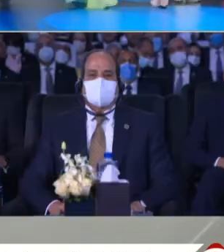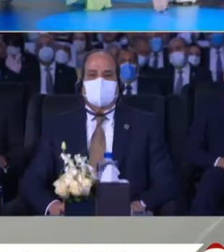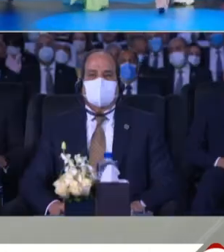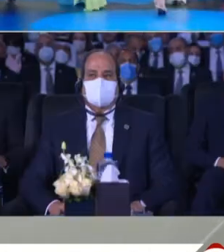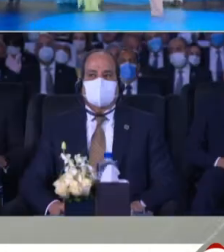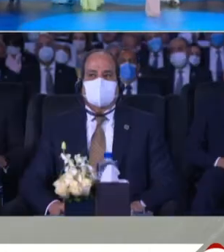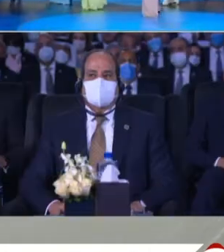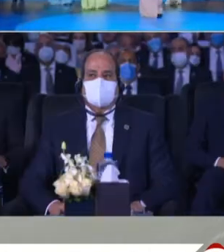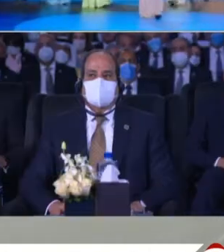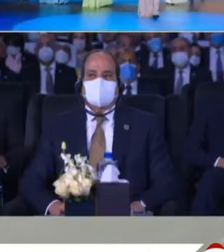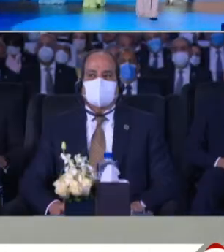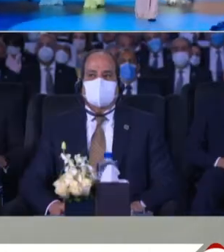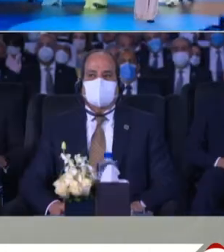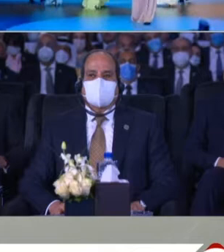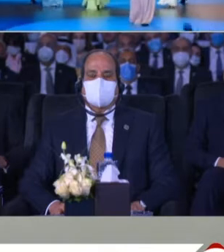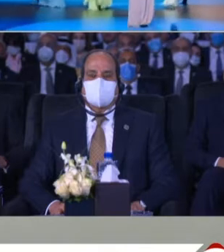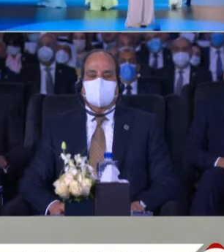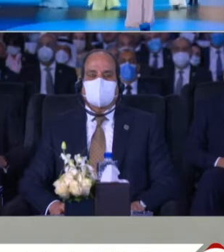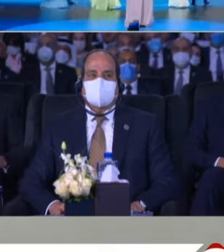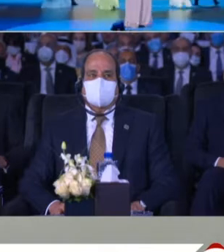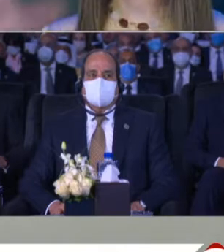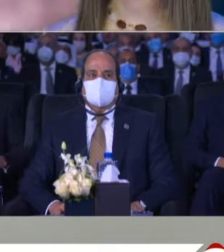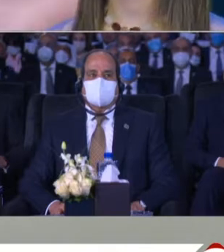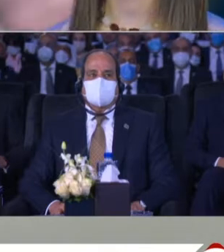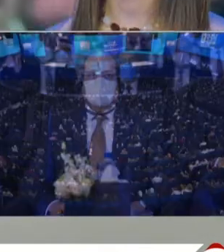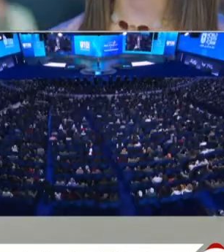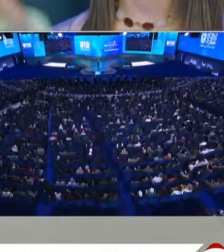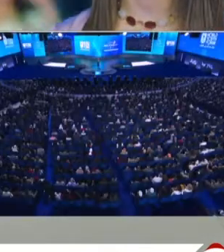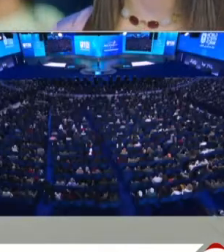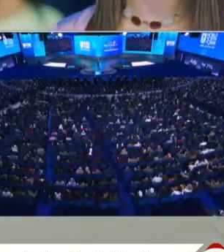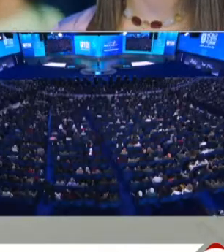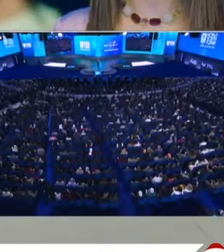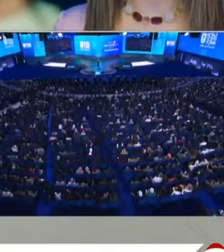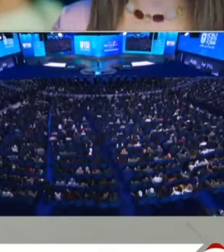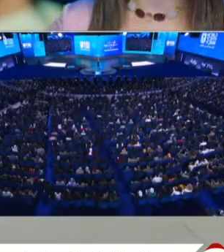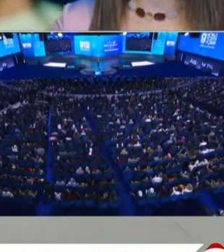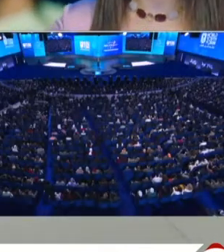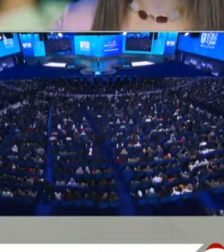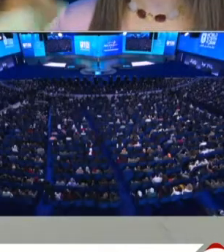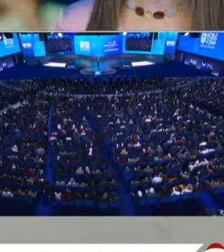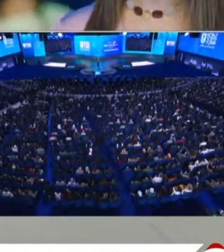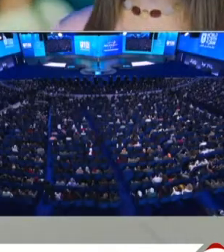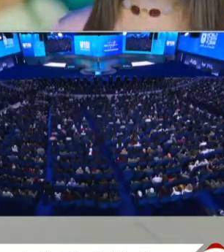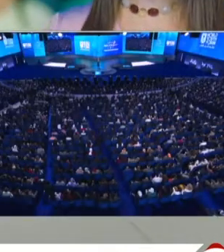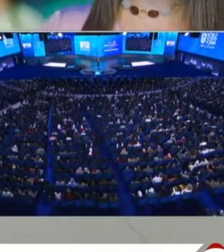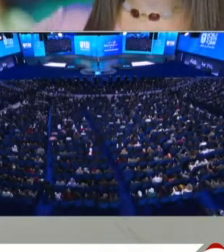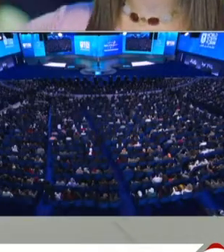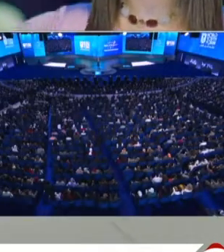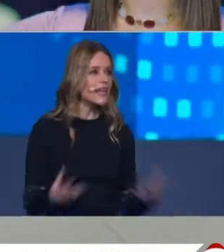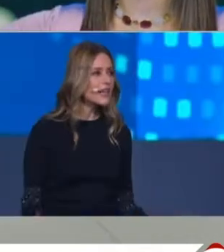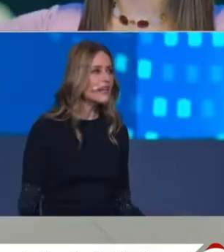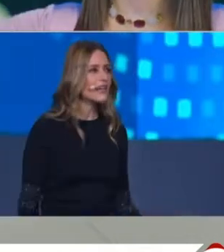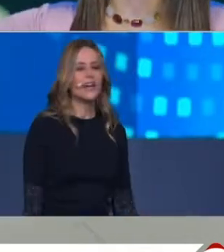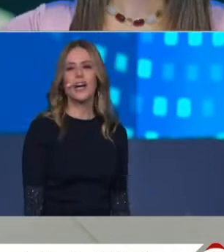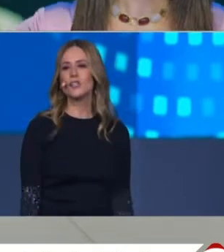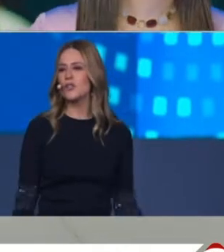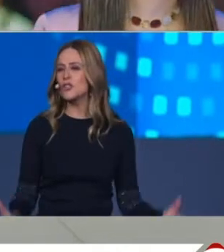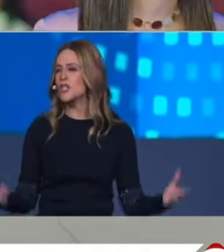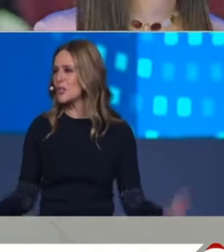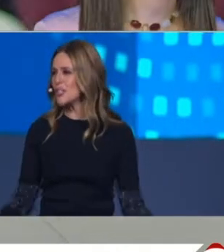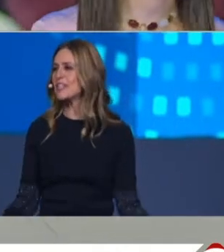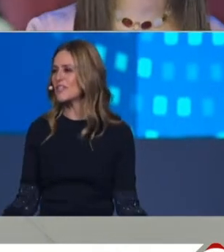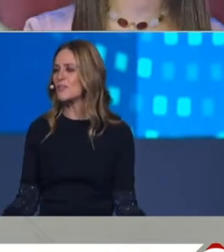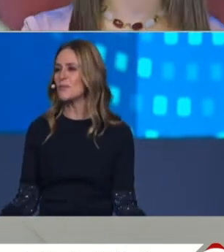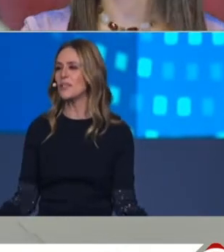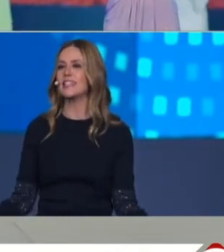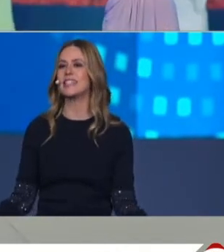لازم ان هو يكون في صناديق استثماريه، بس دي بتكون في الغالب بتكون حاجات ثنائيه، مش بتكون لازم من خلال صندوق موحد من خلال الامم المتحده